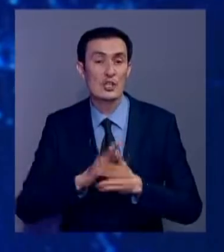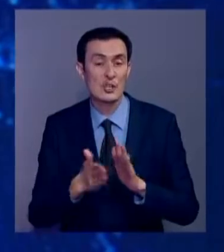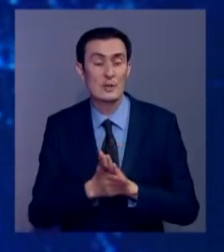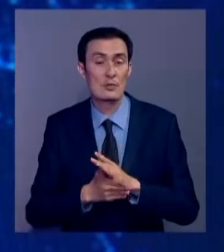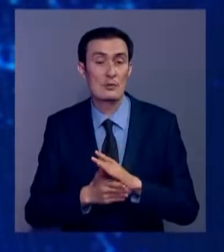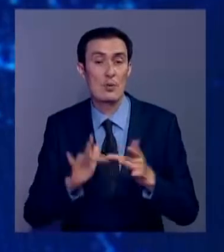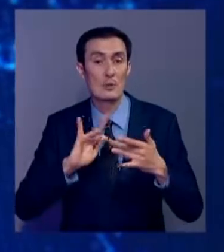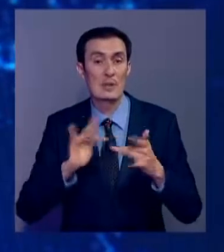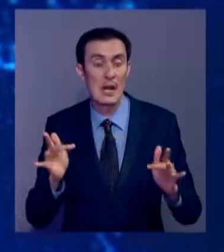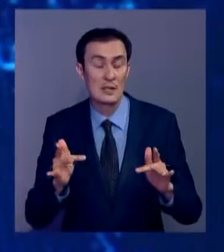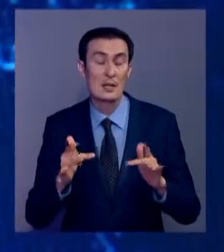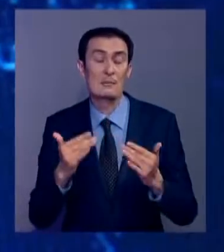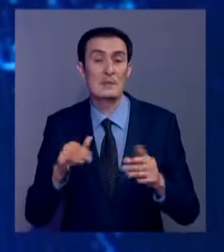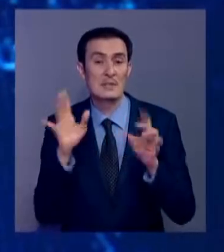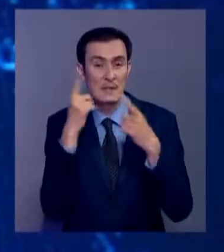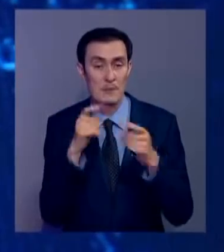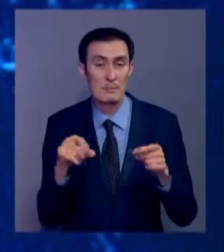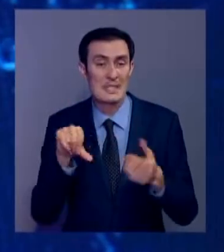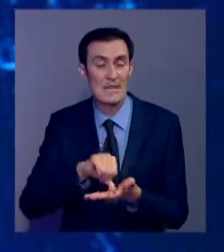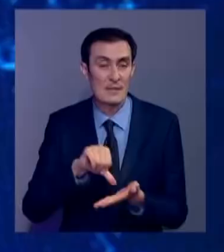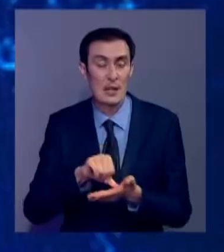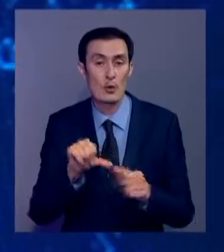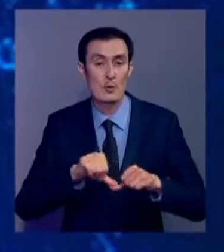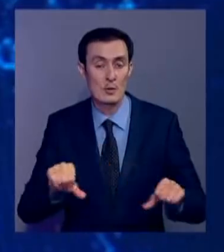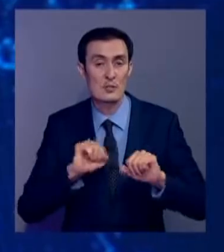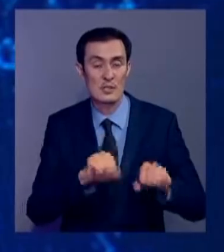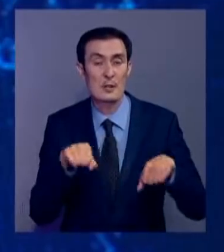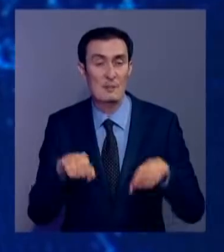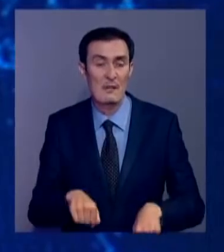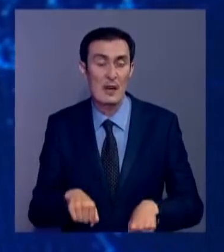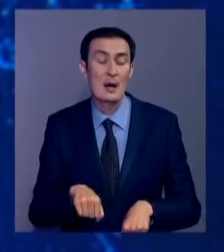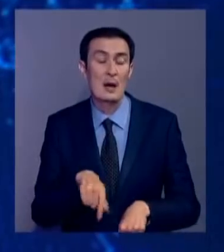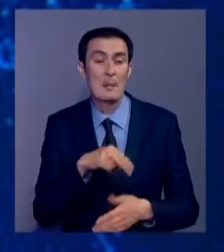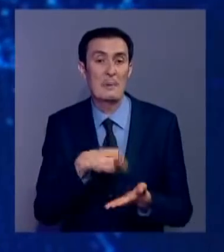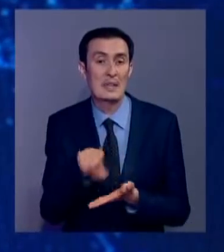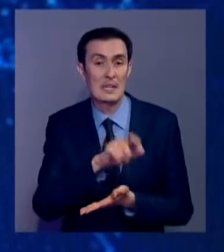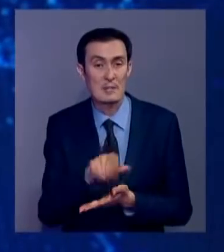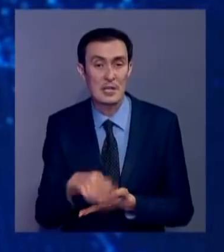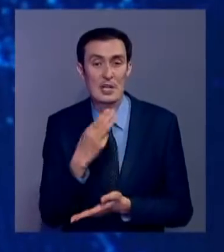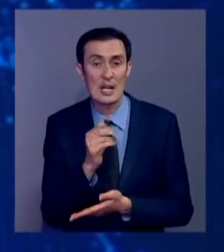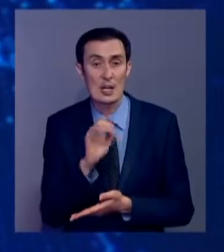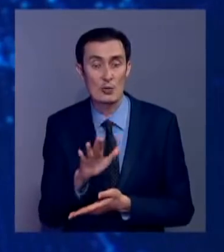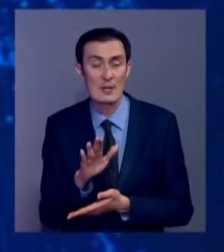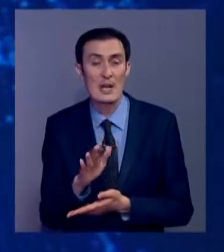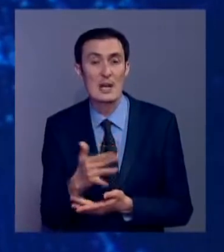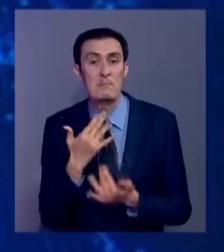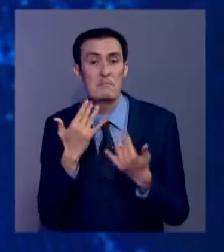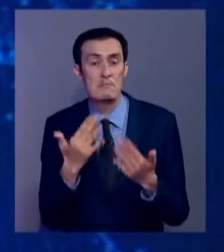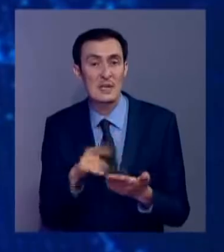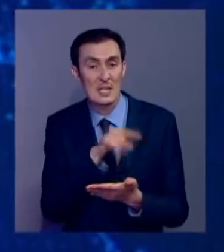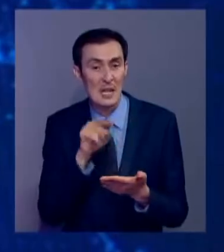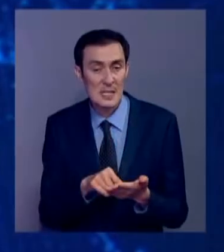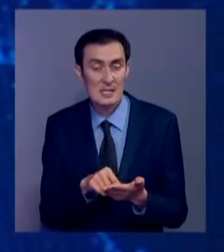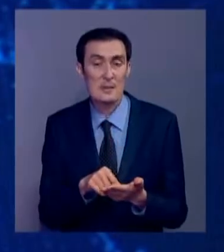онлайн. Как заявил представитель комитета по защите прав потребителей Алихан Шакенов, претензии к